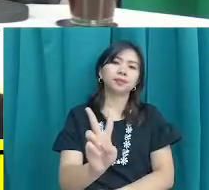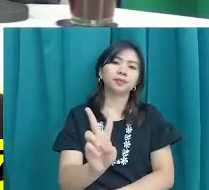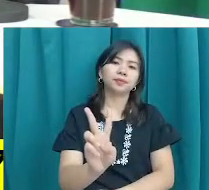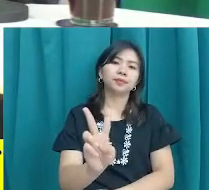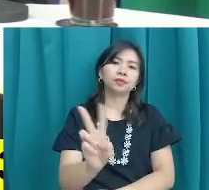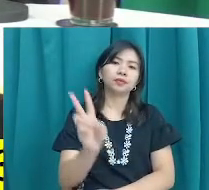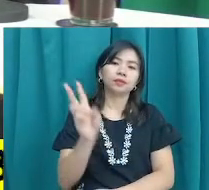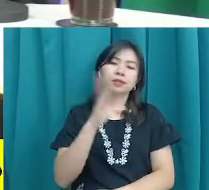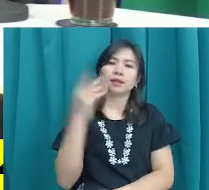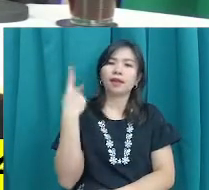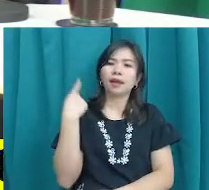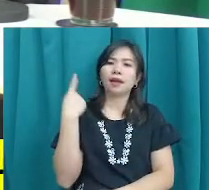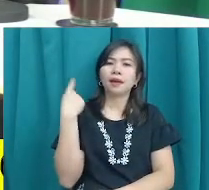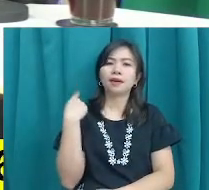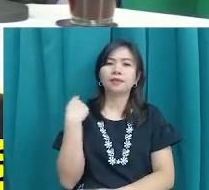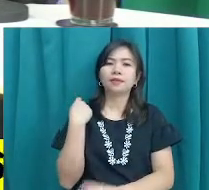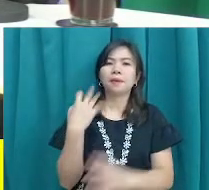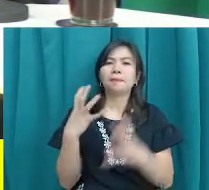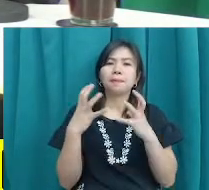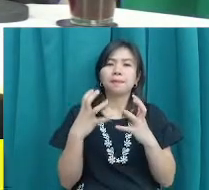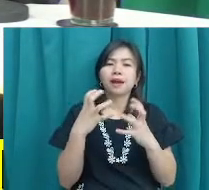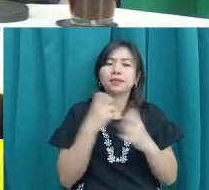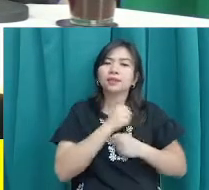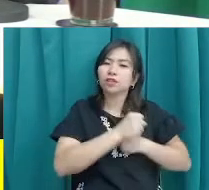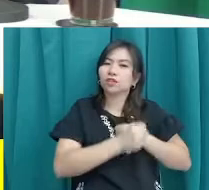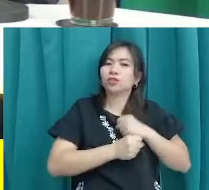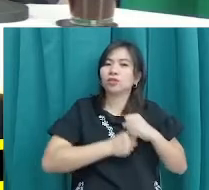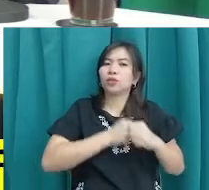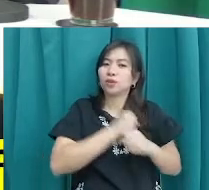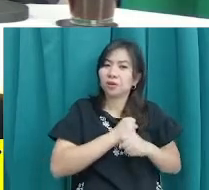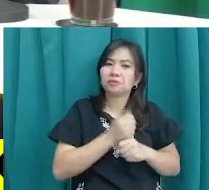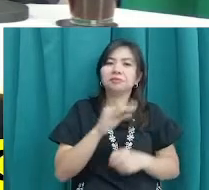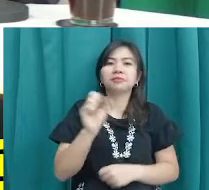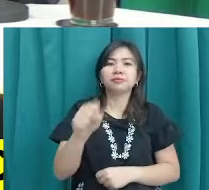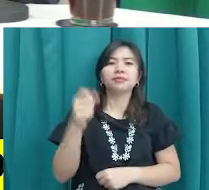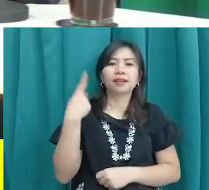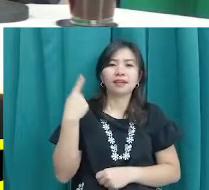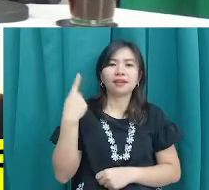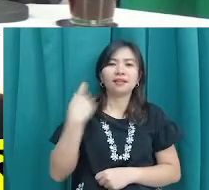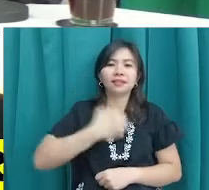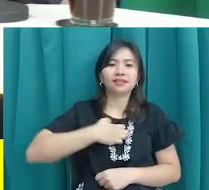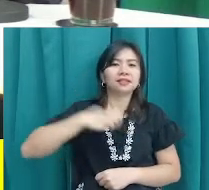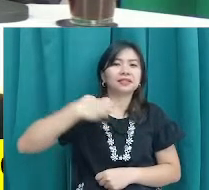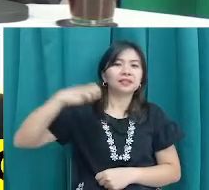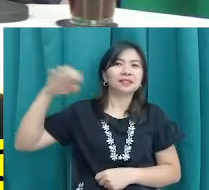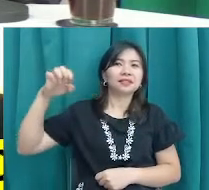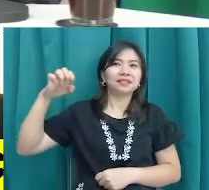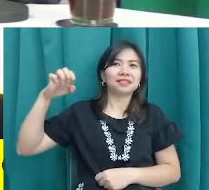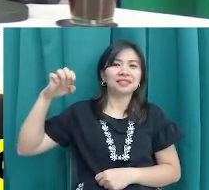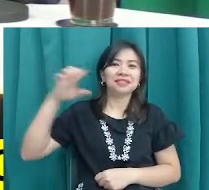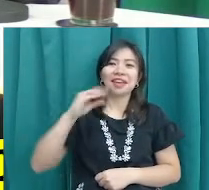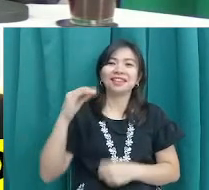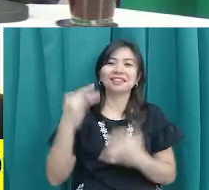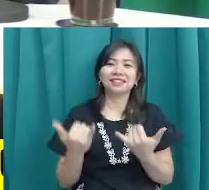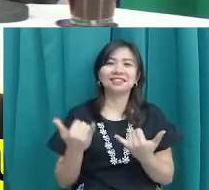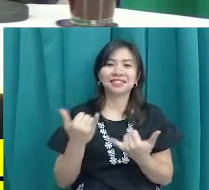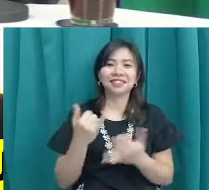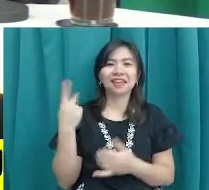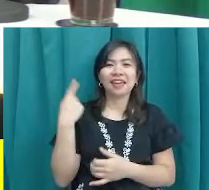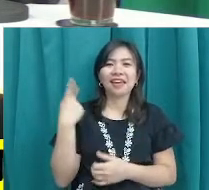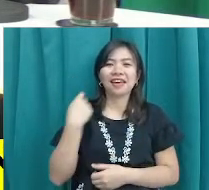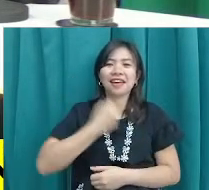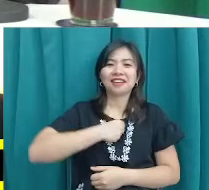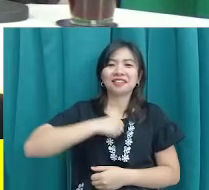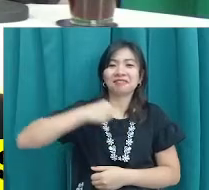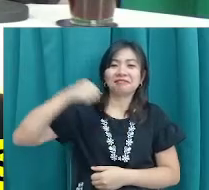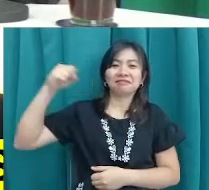exceeding sorrowful. Wow, talaga naman na emotion kagad sila, no? Emotional. And they were exceeding sorrowful